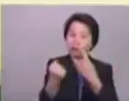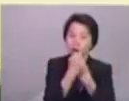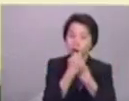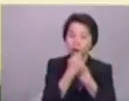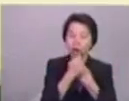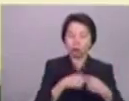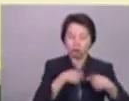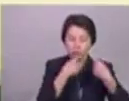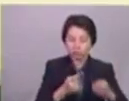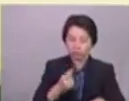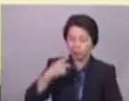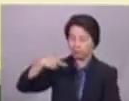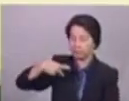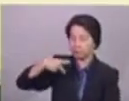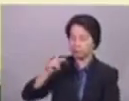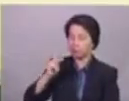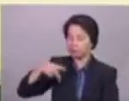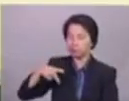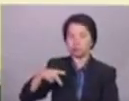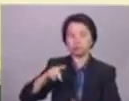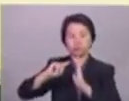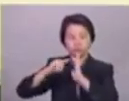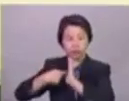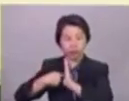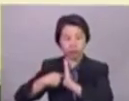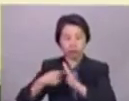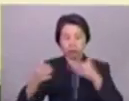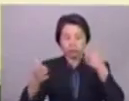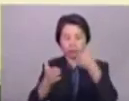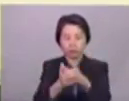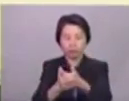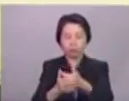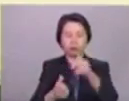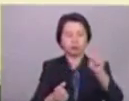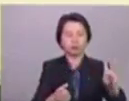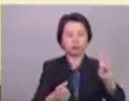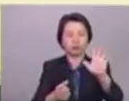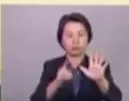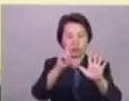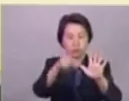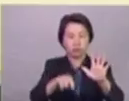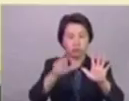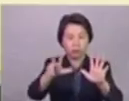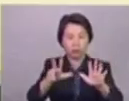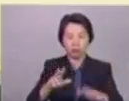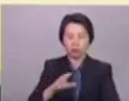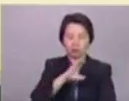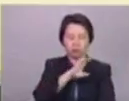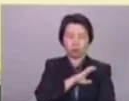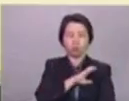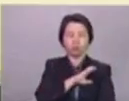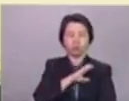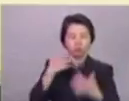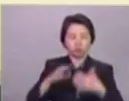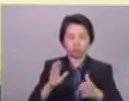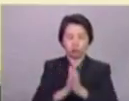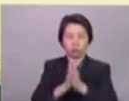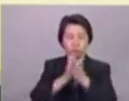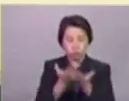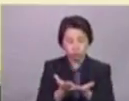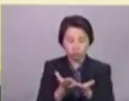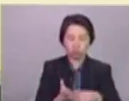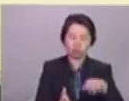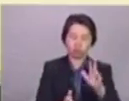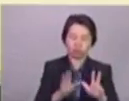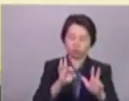sejak PKP dilaksanakan dan sehingga 25 Mac, PDRM telah pun membuka sebanyak